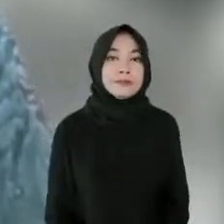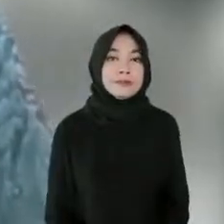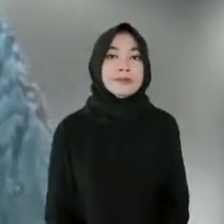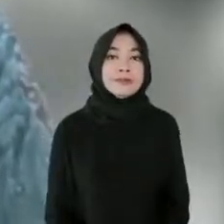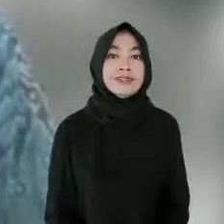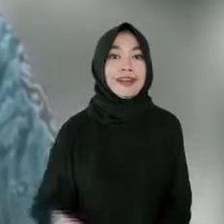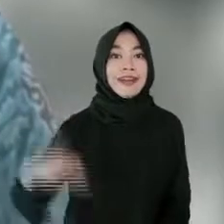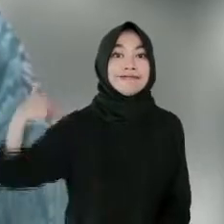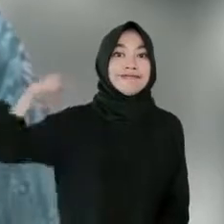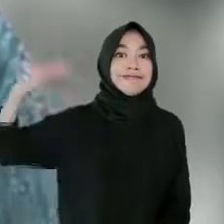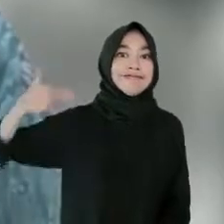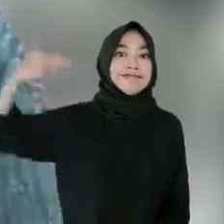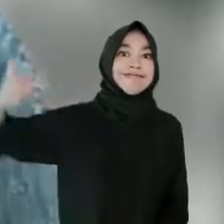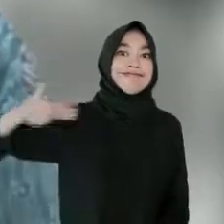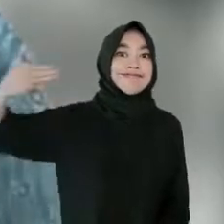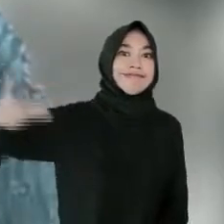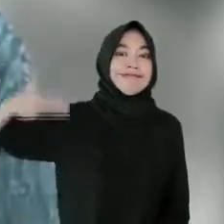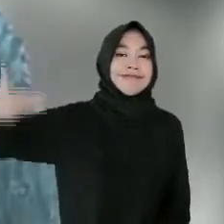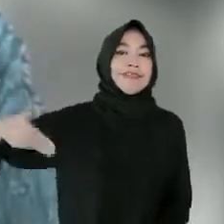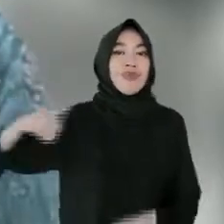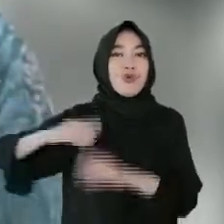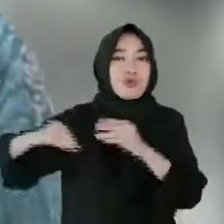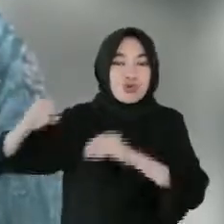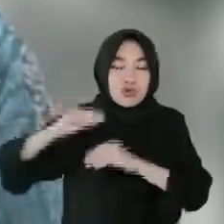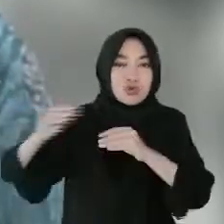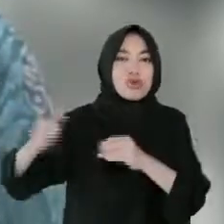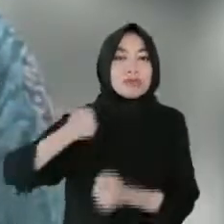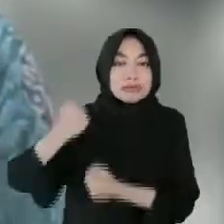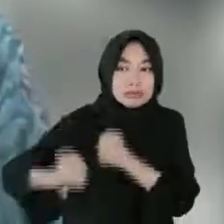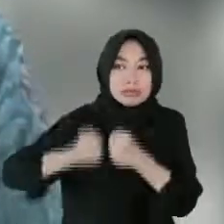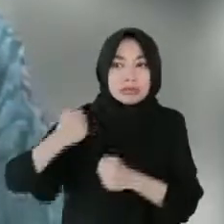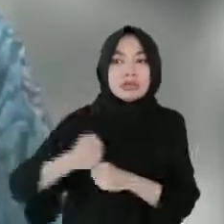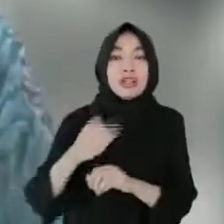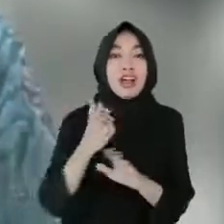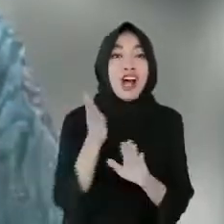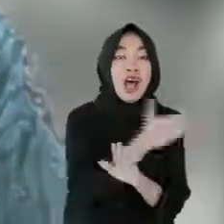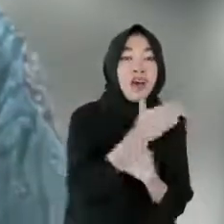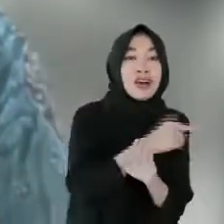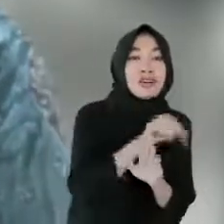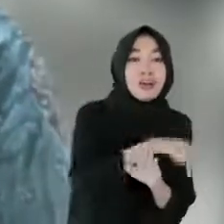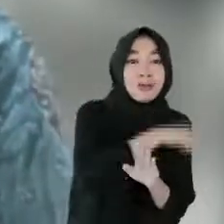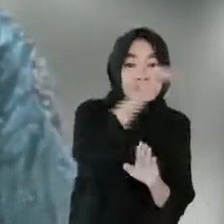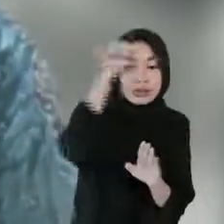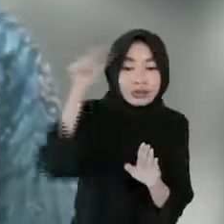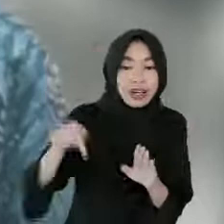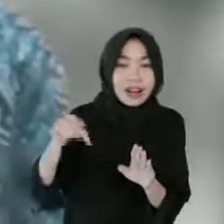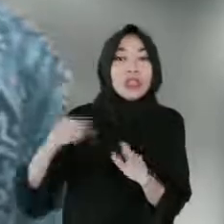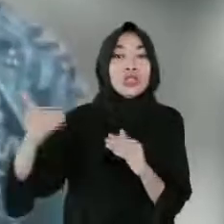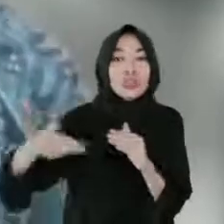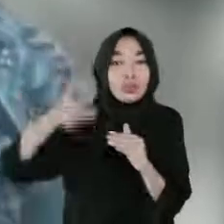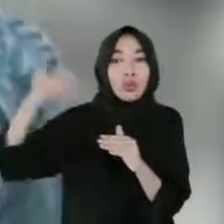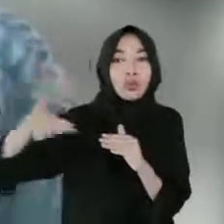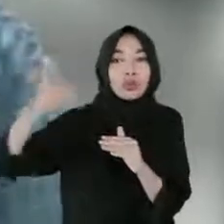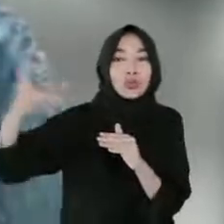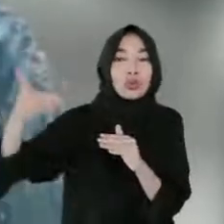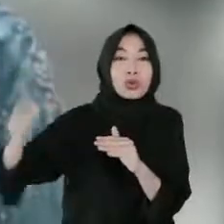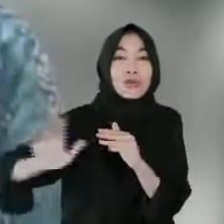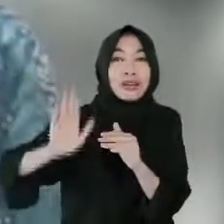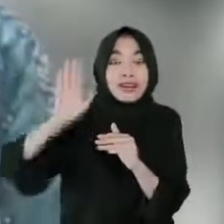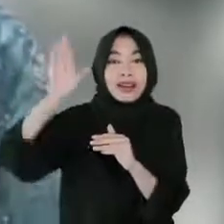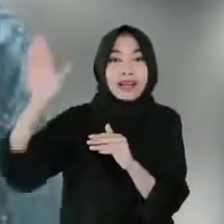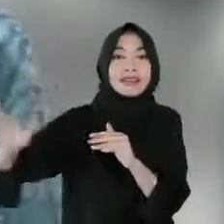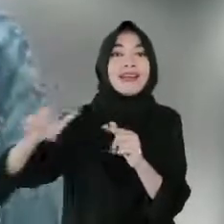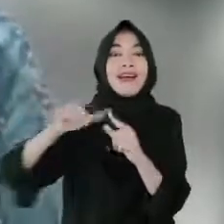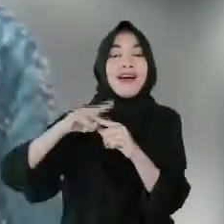sudah dilakukan ya memulai awal sampai hari ini dan akan terus kita lakukan sampai